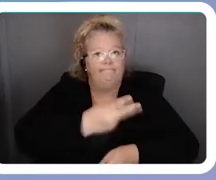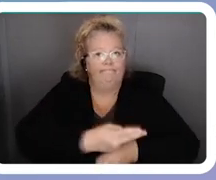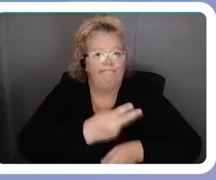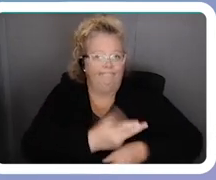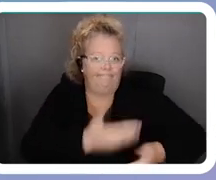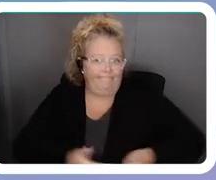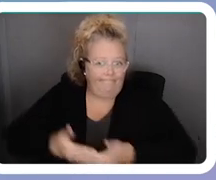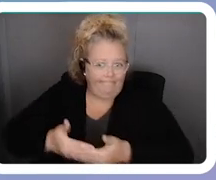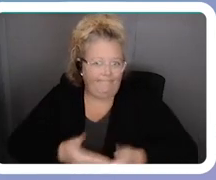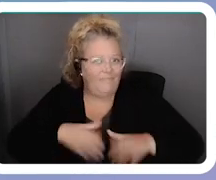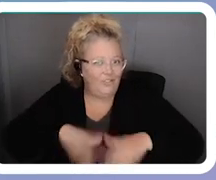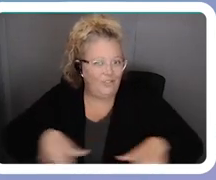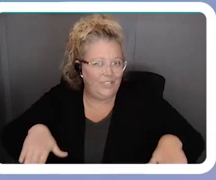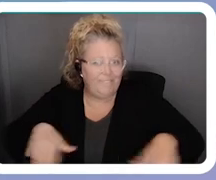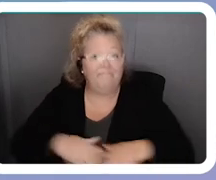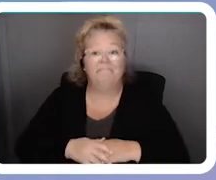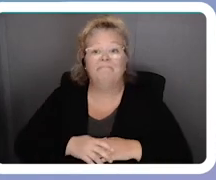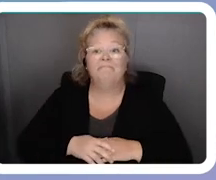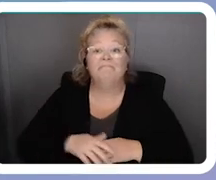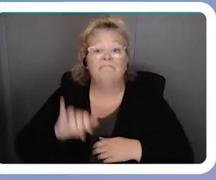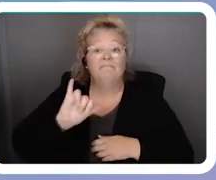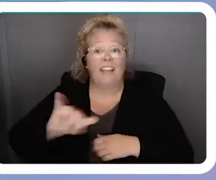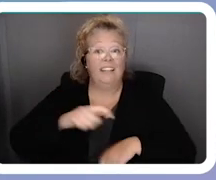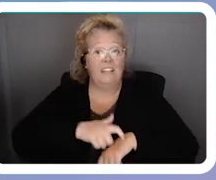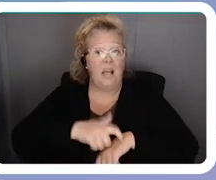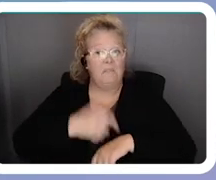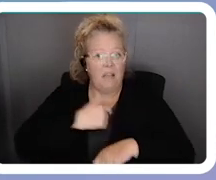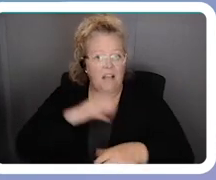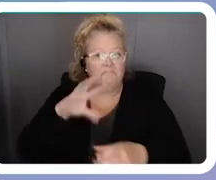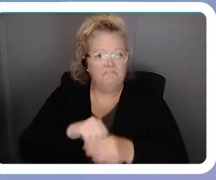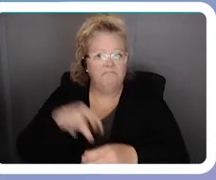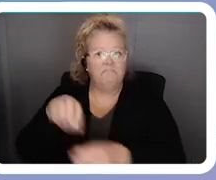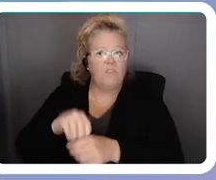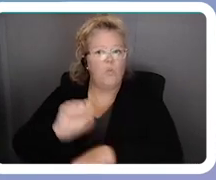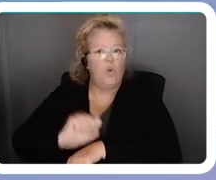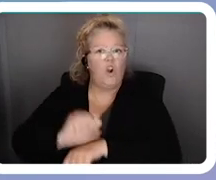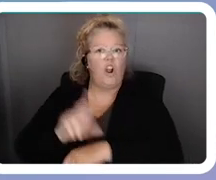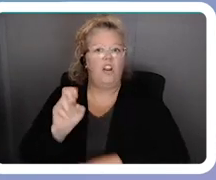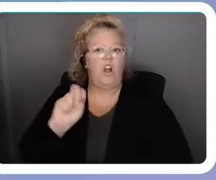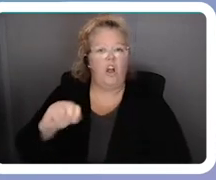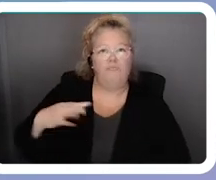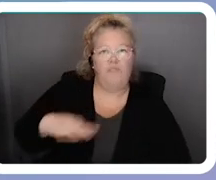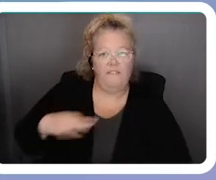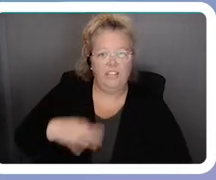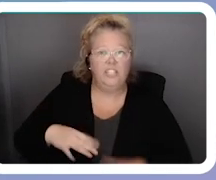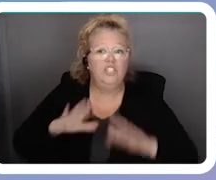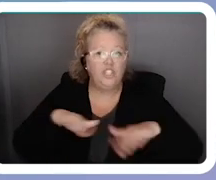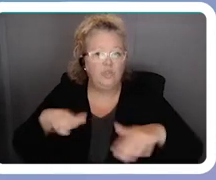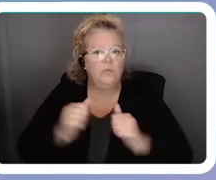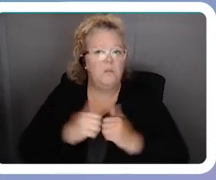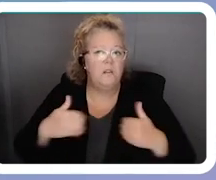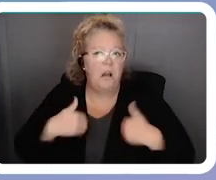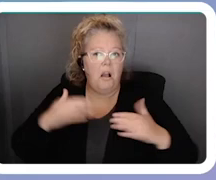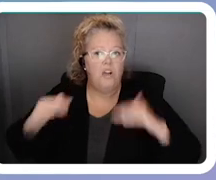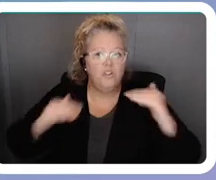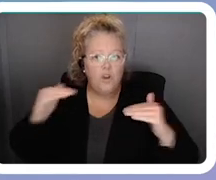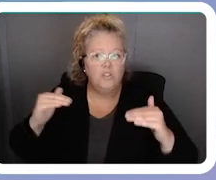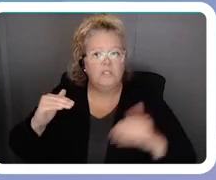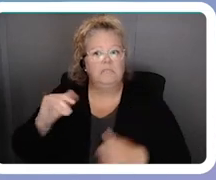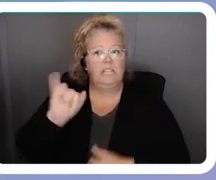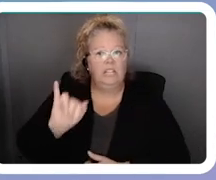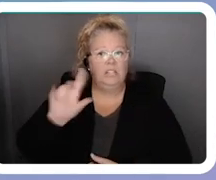μου. Αυτή την περίοδο συμμετέχω και εργάζομαι σε ένα βήμα προστασία και αποκατάσταση παιδιών και